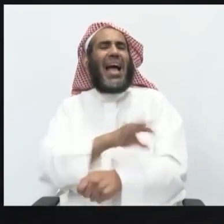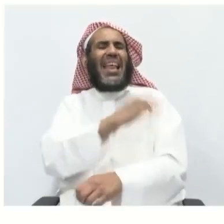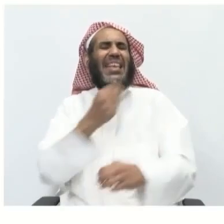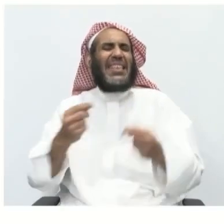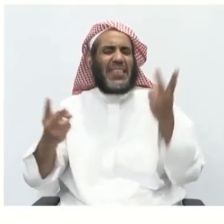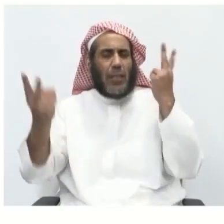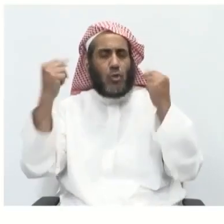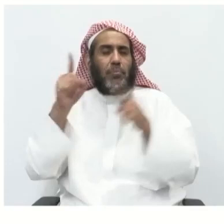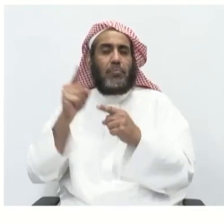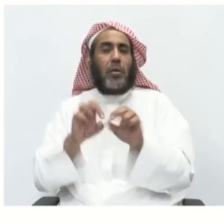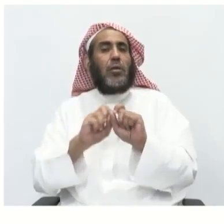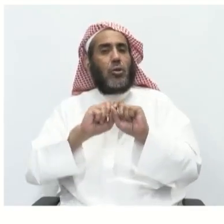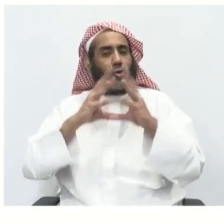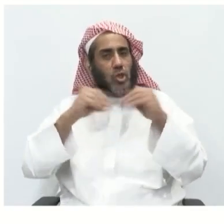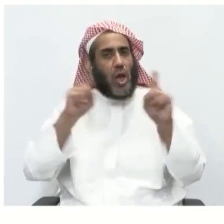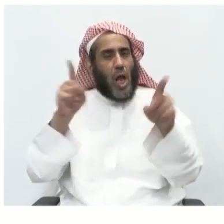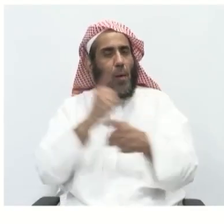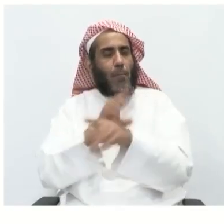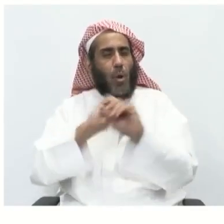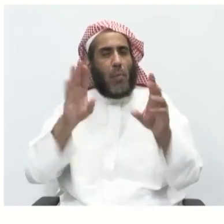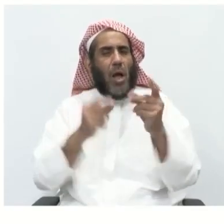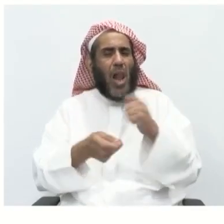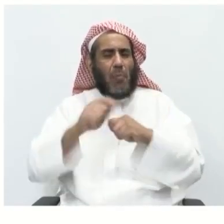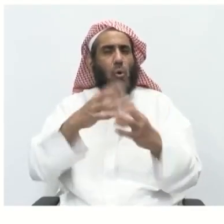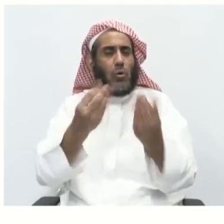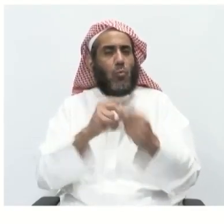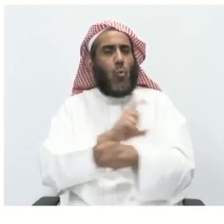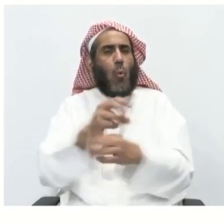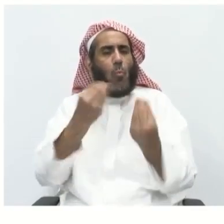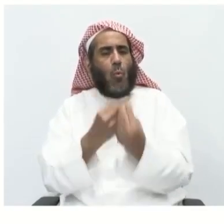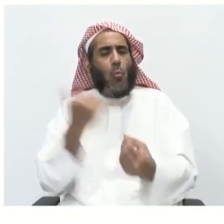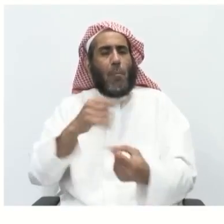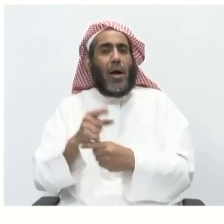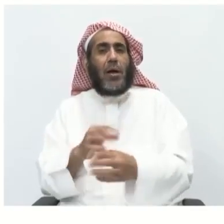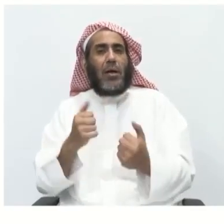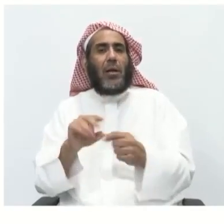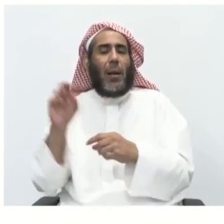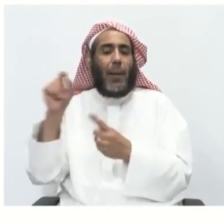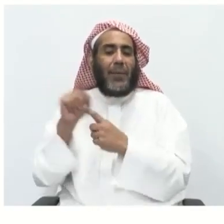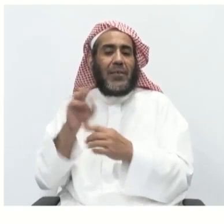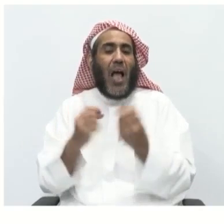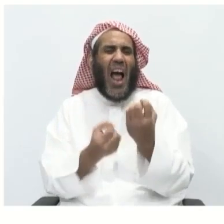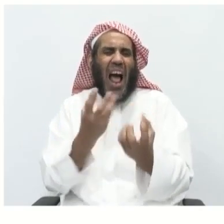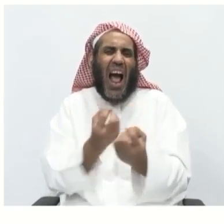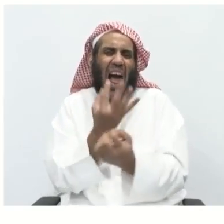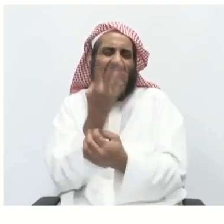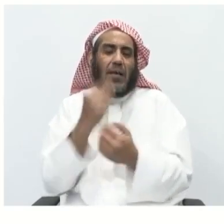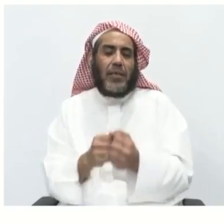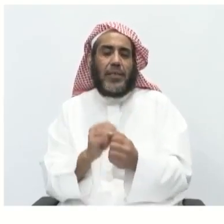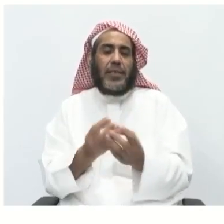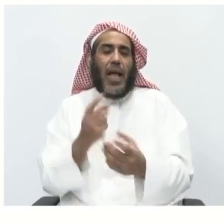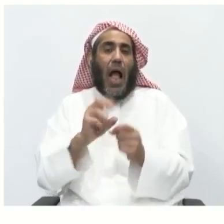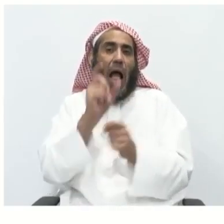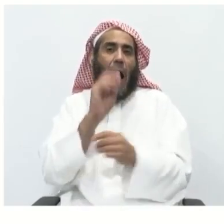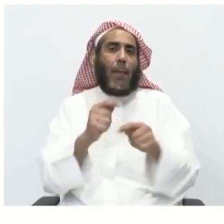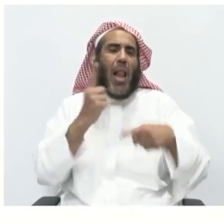التجربه لنشرحها الان المواد والادوات اللازمه لهب بنزن عالم عفوا حامل